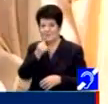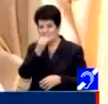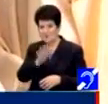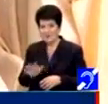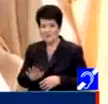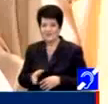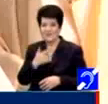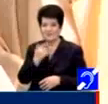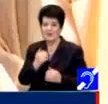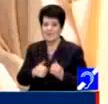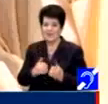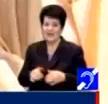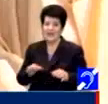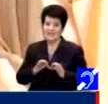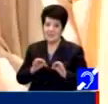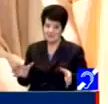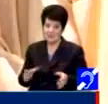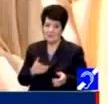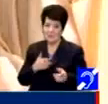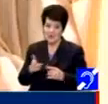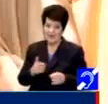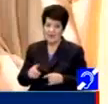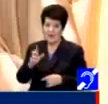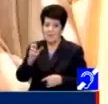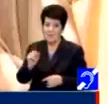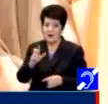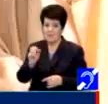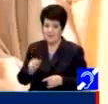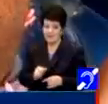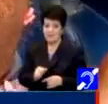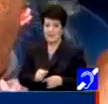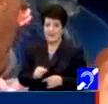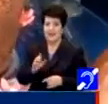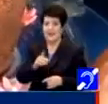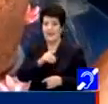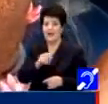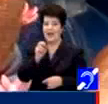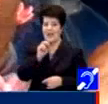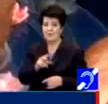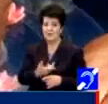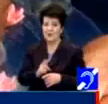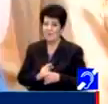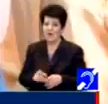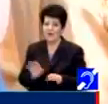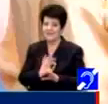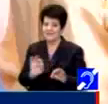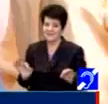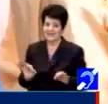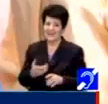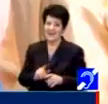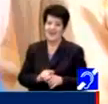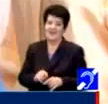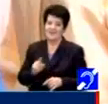chiar și în casă, la fiecare sărbătoare. Noi pregătim baba, fiindcă nepoții mei sunt foarte încântați de aceea babă